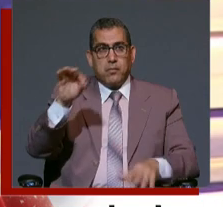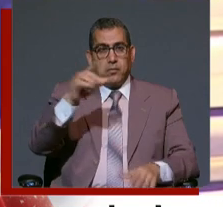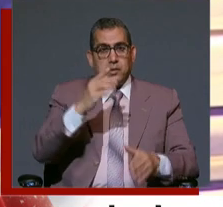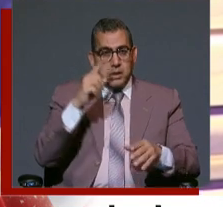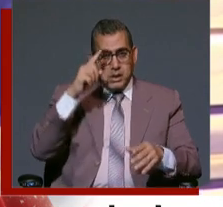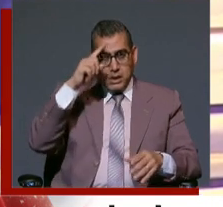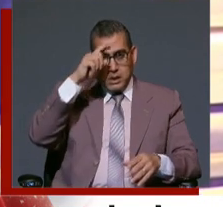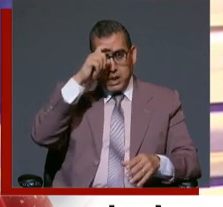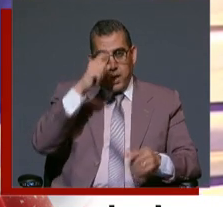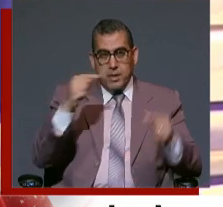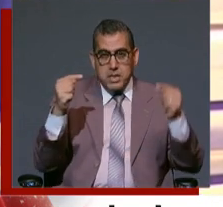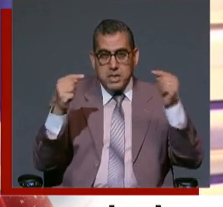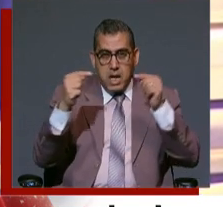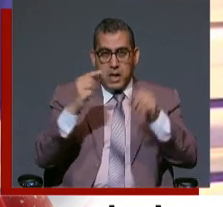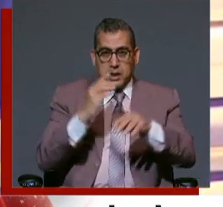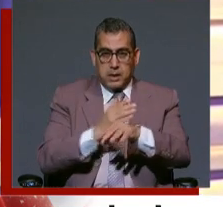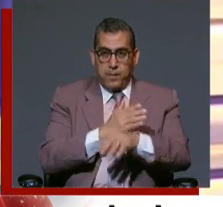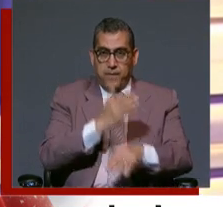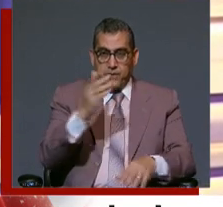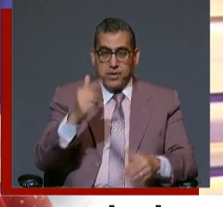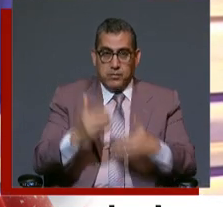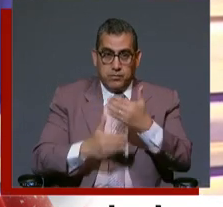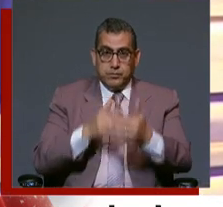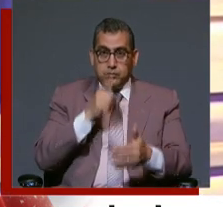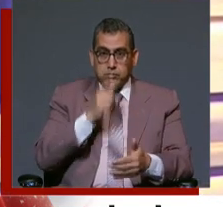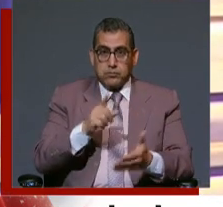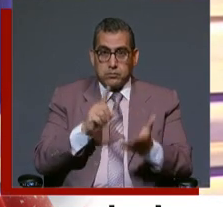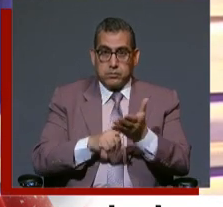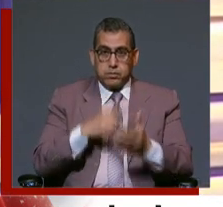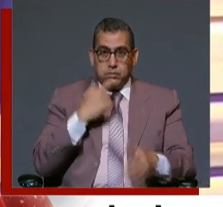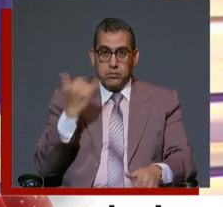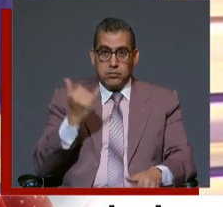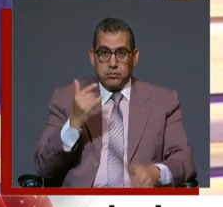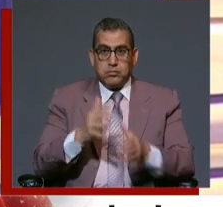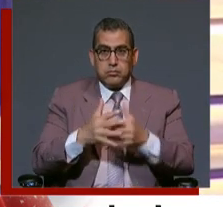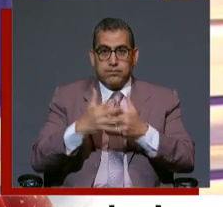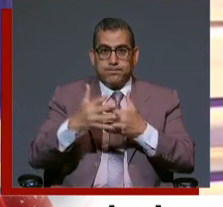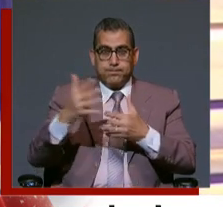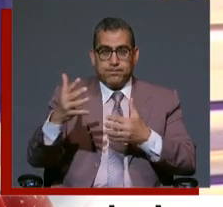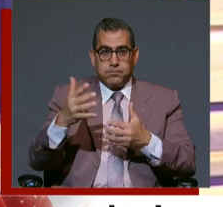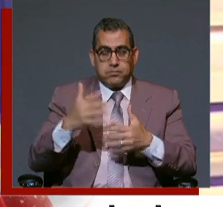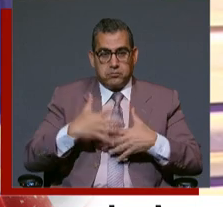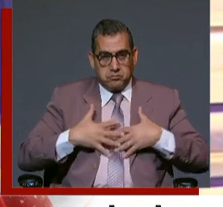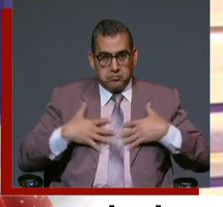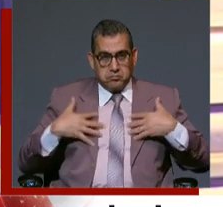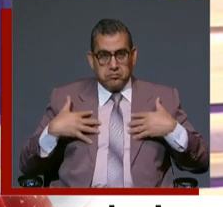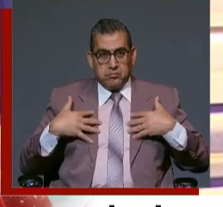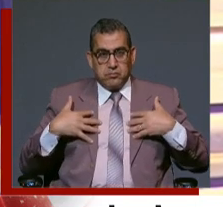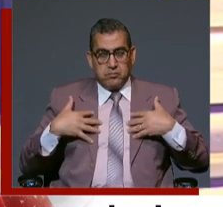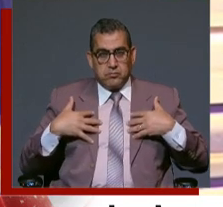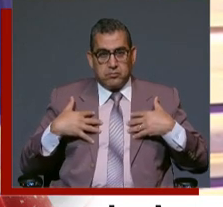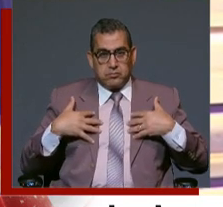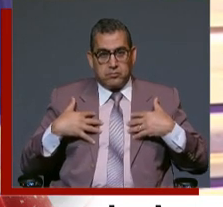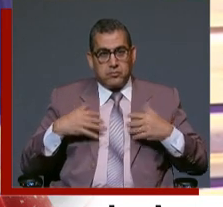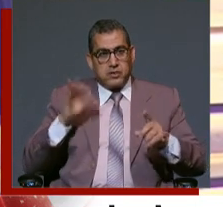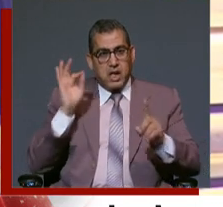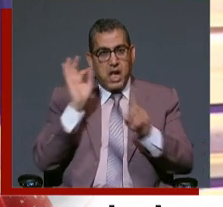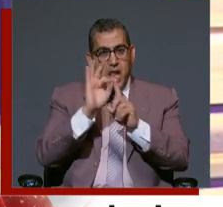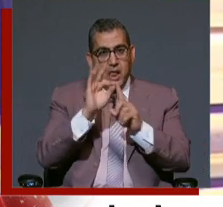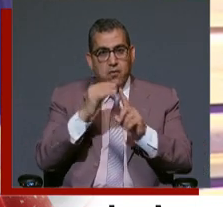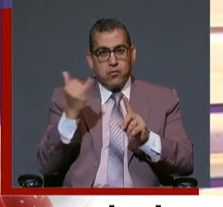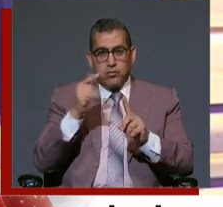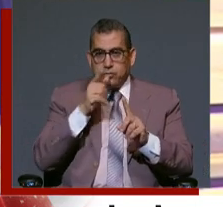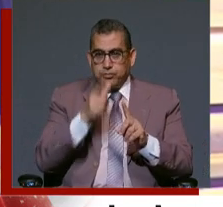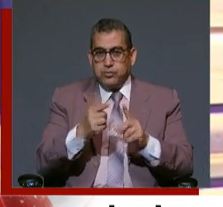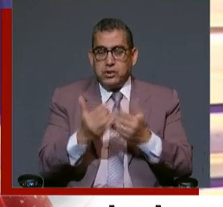ومن التحديات، الحديث أيضا عن أفاق التطلعات وعن الطموحات، حديث مهم وحديث